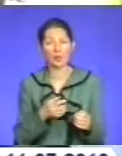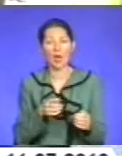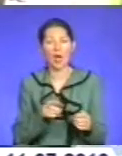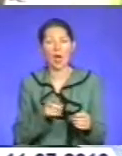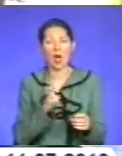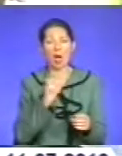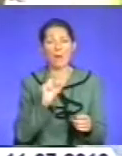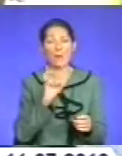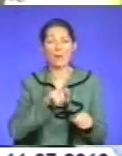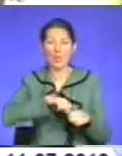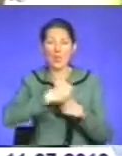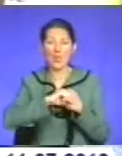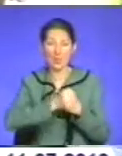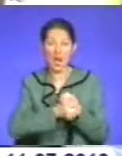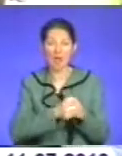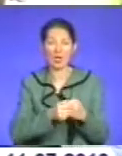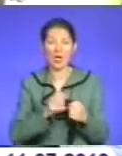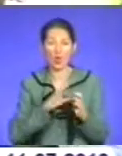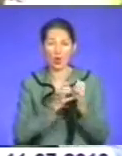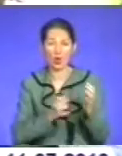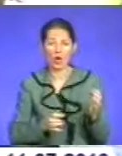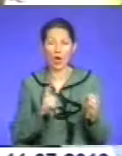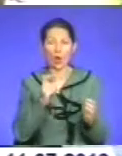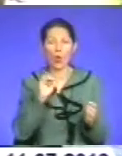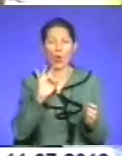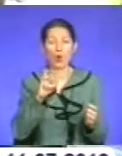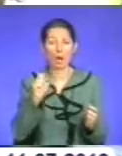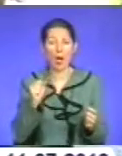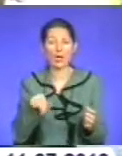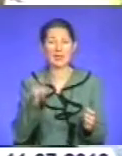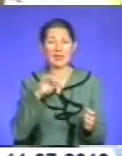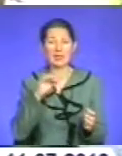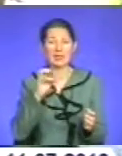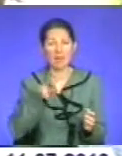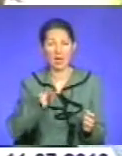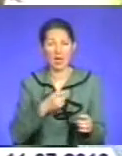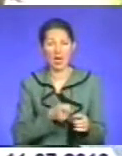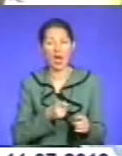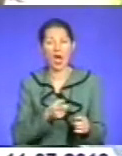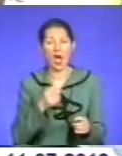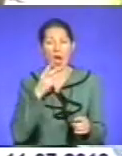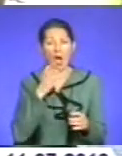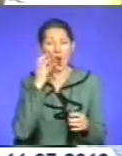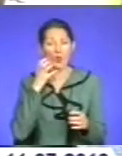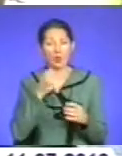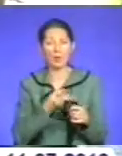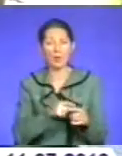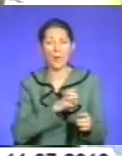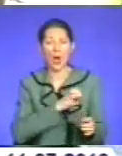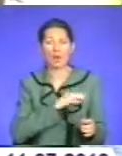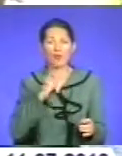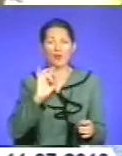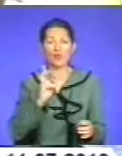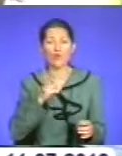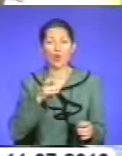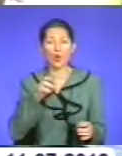банани, виноград, хурма, тобто диня. Це ті фрукти, які багаті цукрами, власне, фруктозою, багаті вуглеводи,